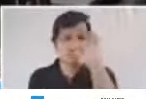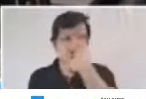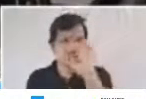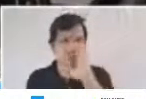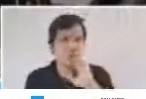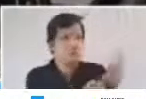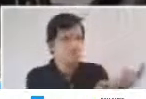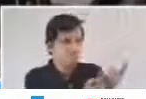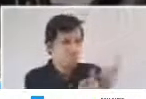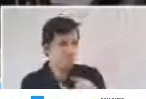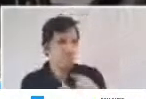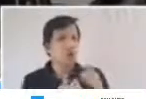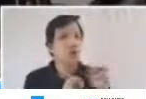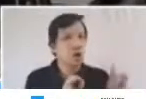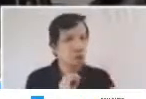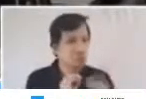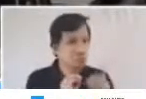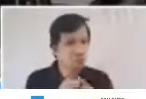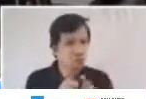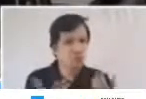Beat COVID-19 Today?